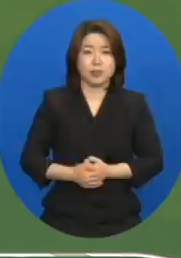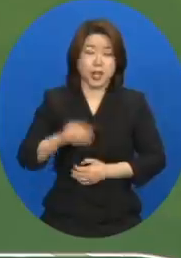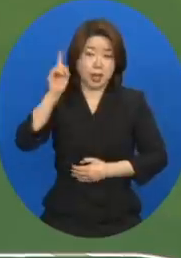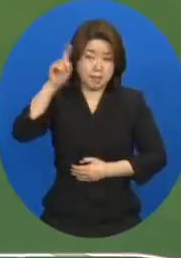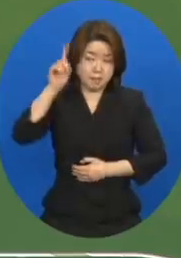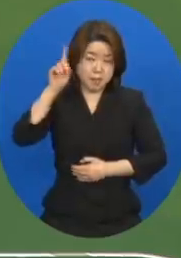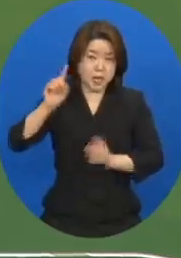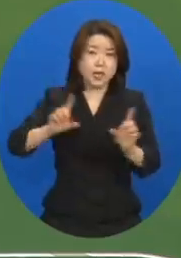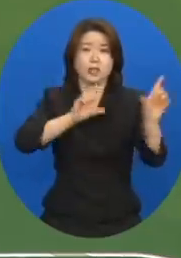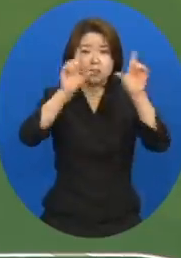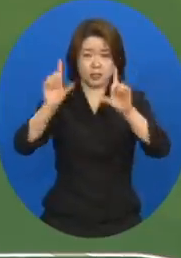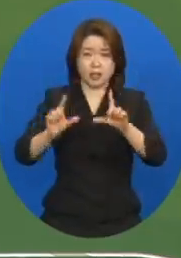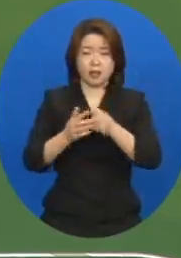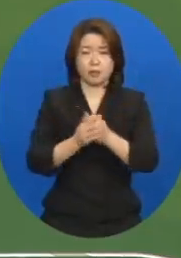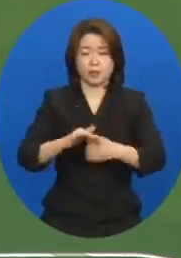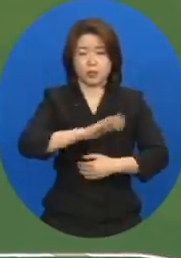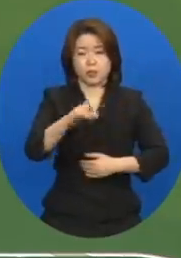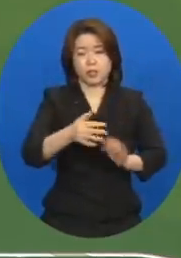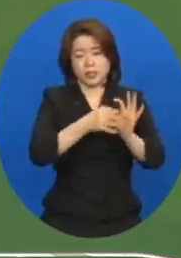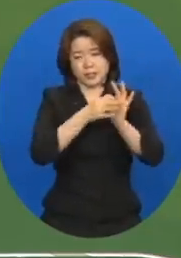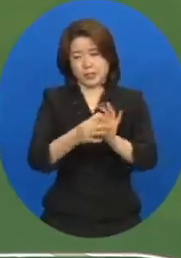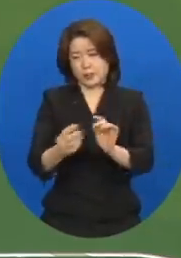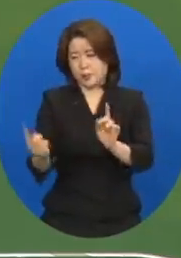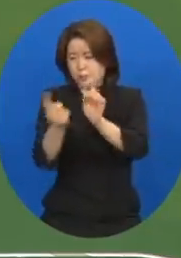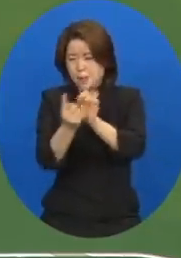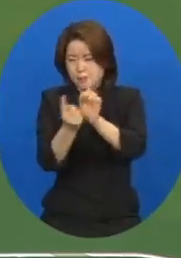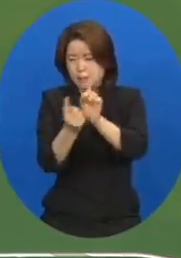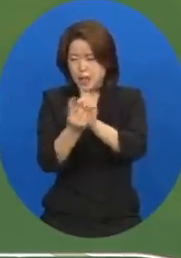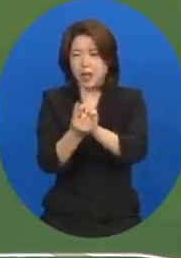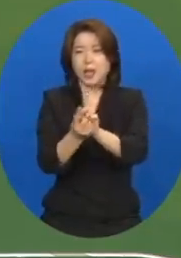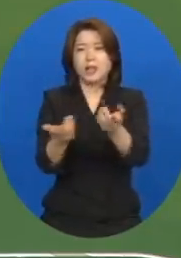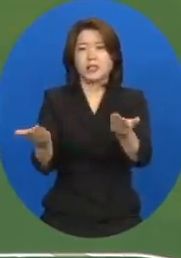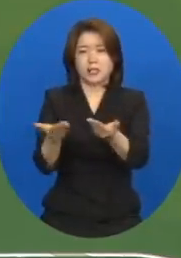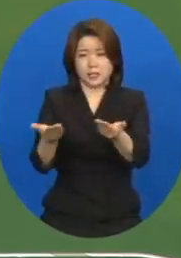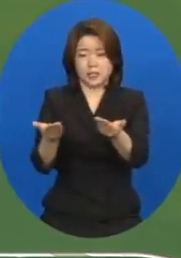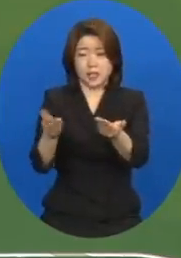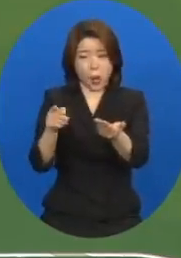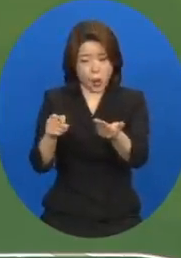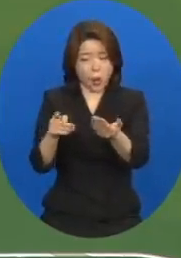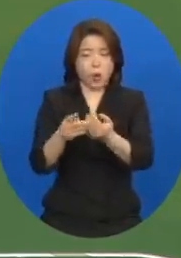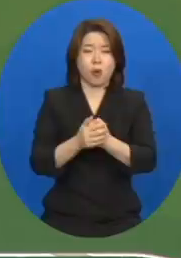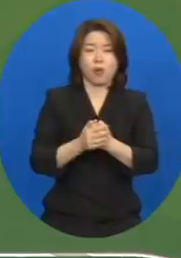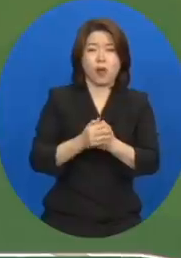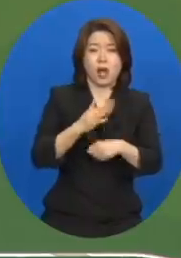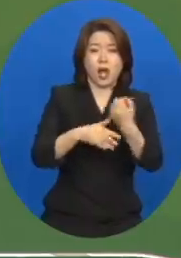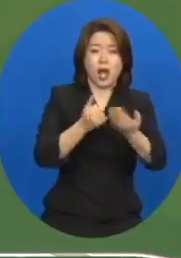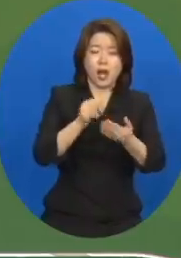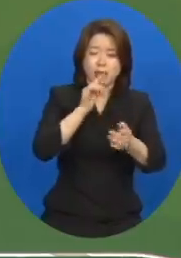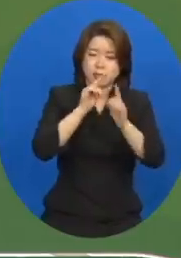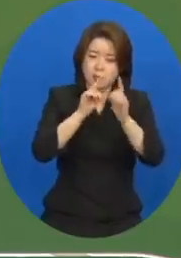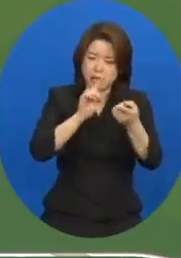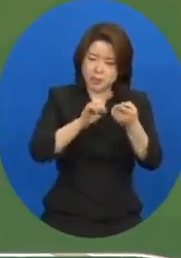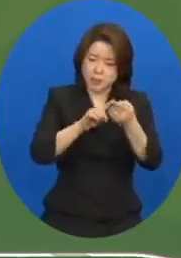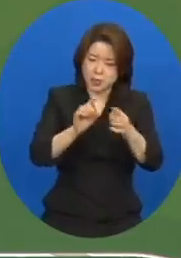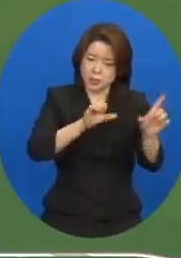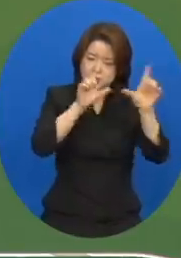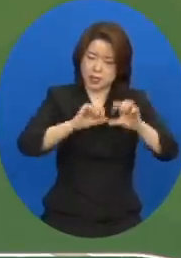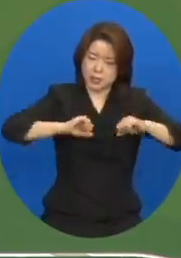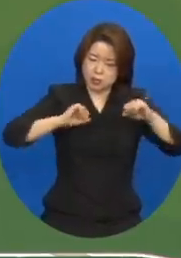매일의 삶, 우리가 계속 부딪히는 일들을 하나님의 말씀대로 사는 훈련이라고 믿으셔야 돼요.